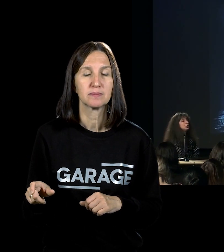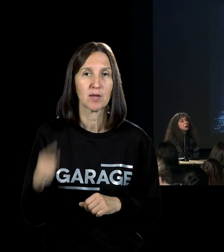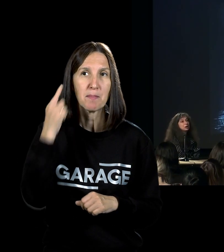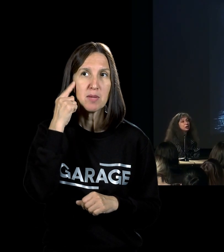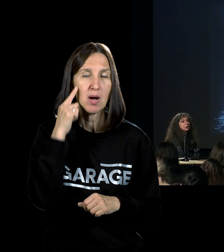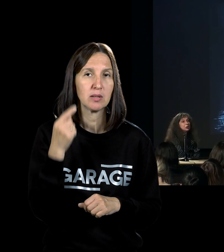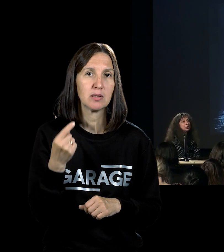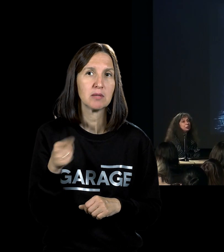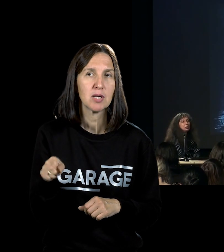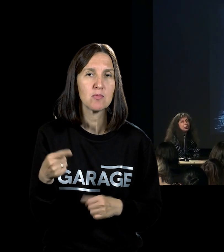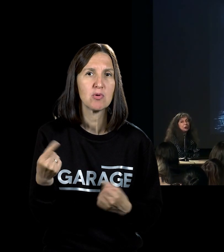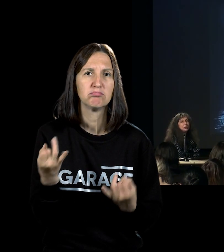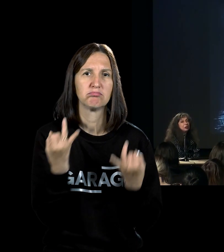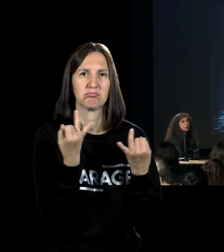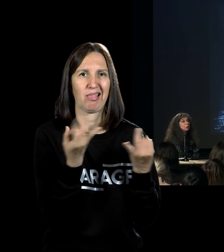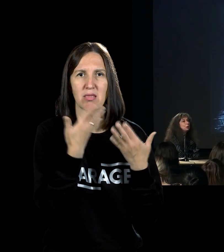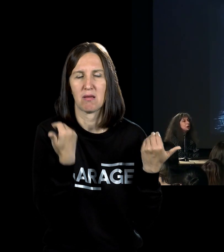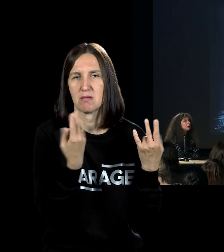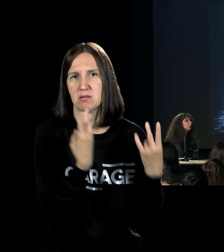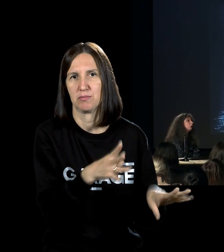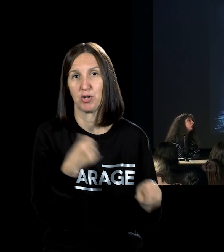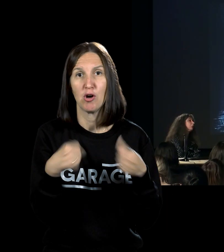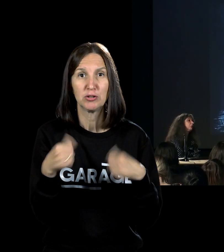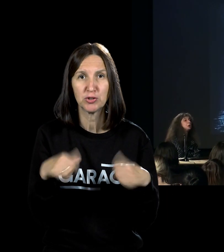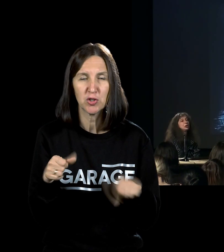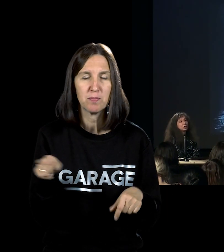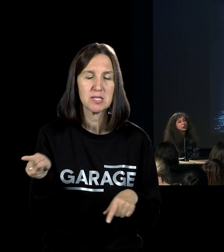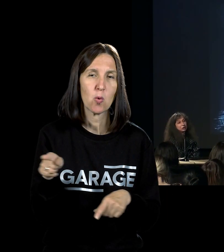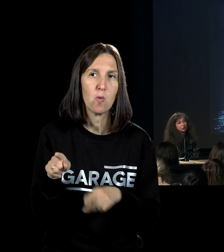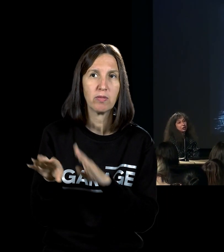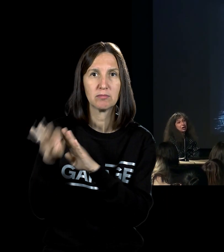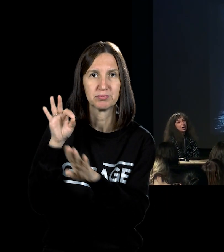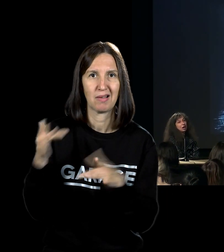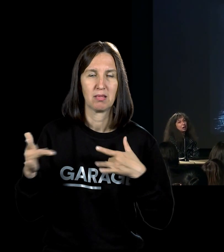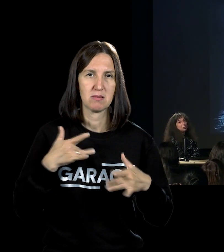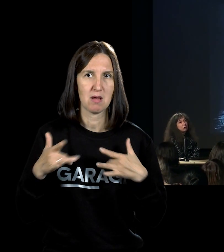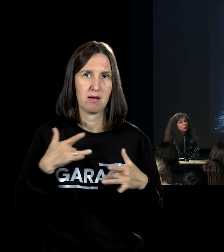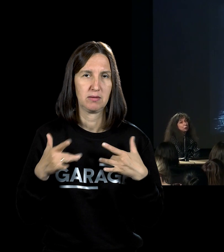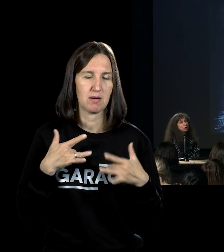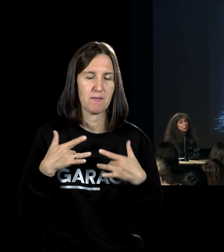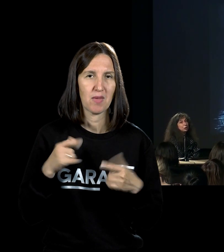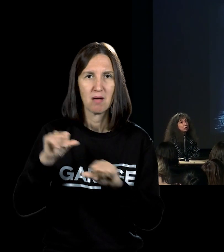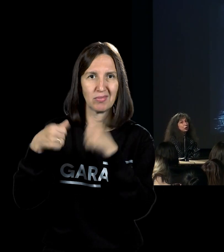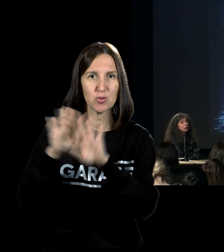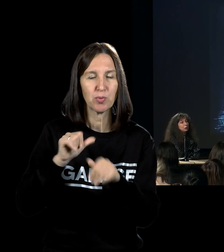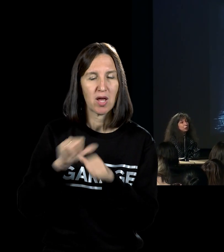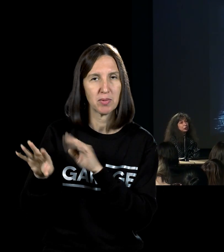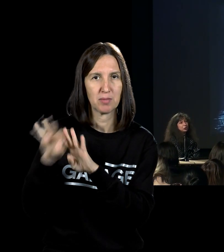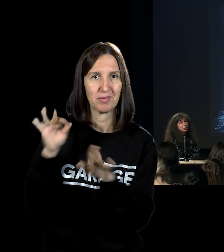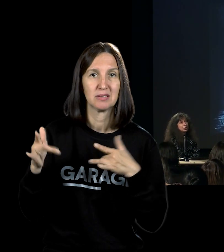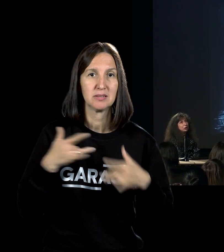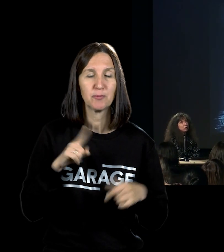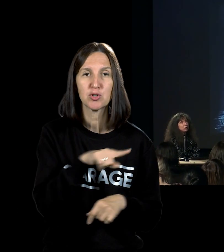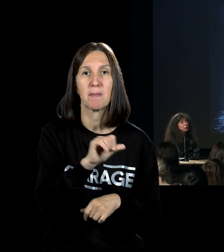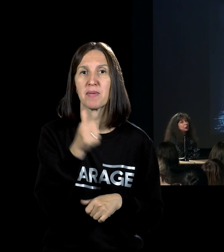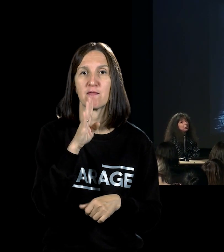понимает, что ему больше не интересно заниматься рукописью, начинает не со скульптуры, не с концептуального объекта, он начинает с театра. В том числе потому, что его